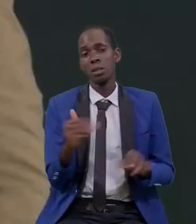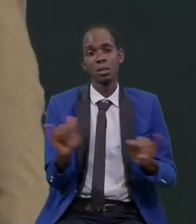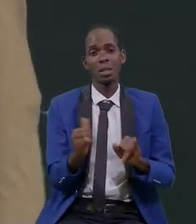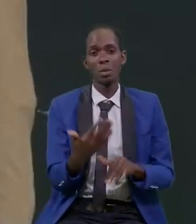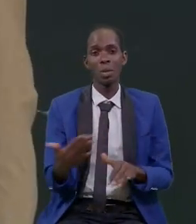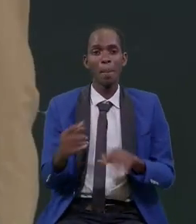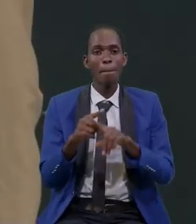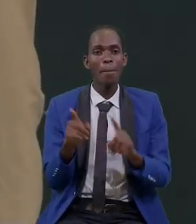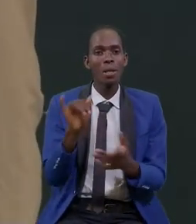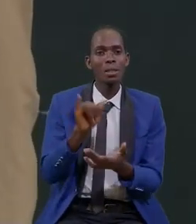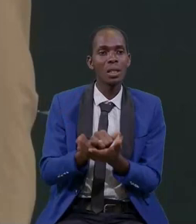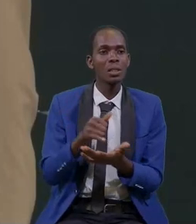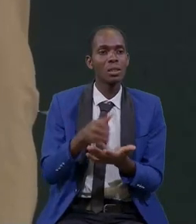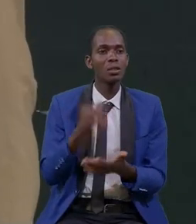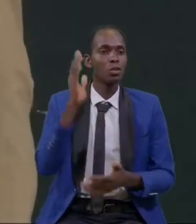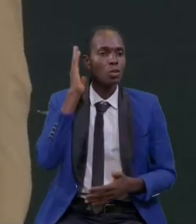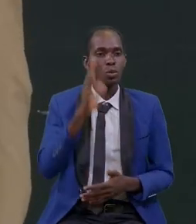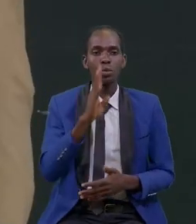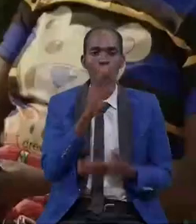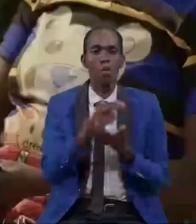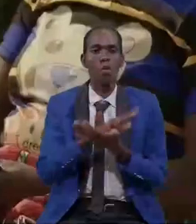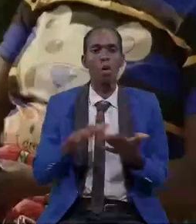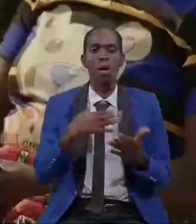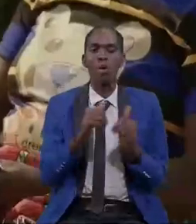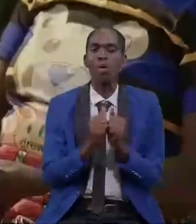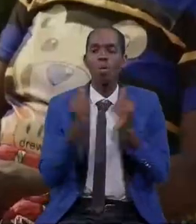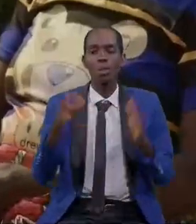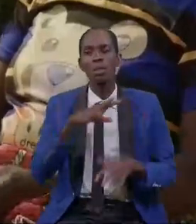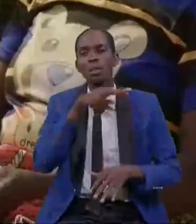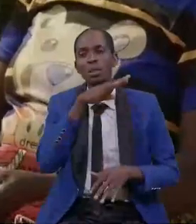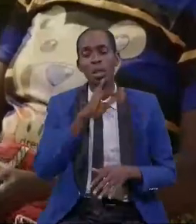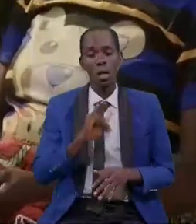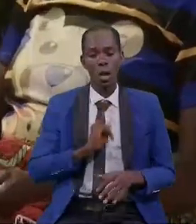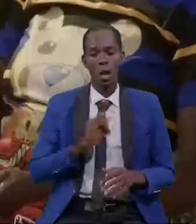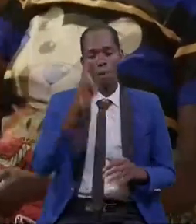Mais pour que nous soyons saints et sans tâche,